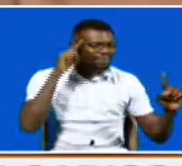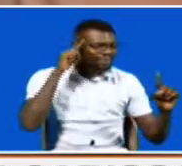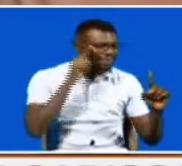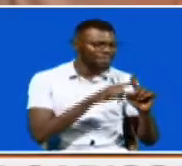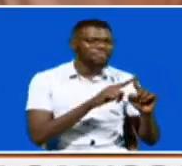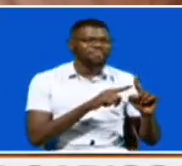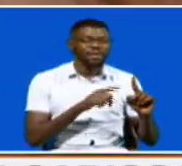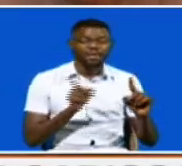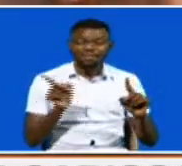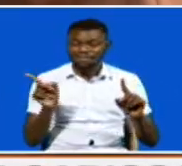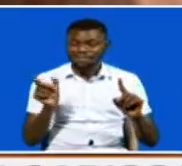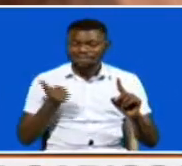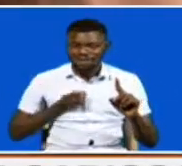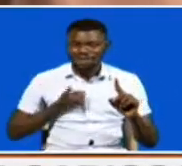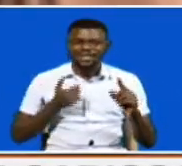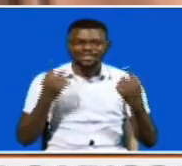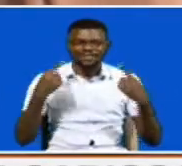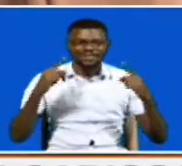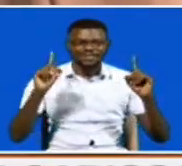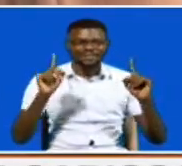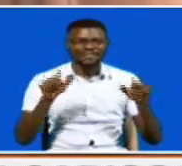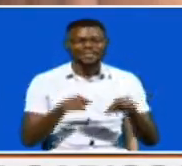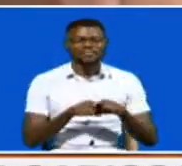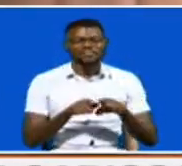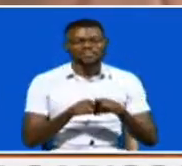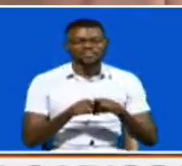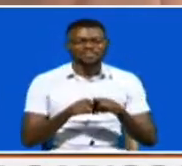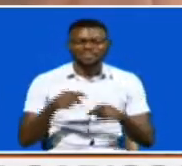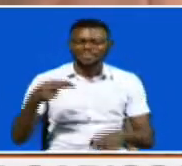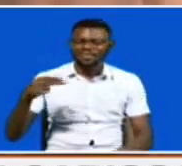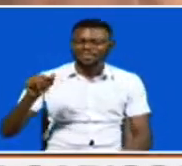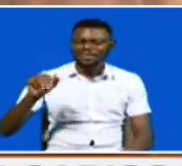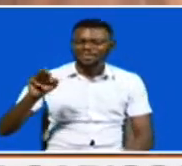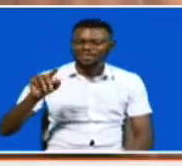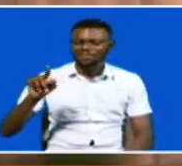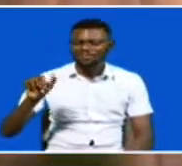alivyodhihirisha dada huyo. Hamza Yusuf, KTN News, Garissa.